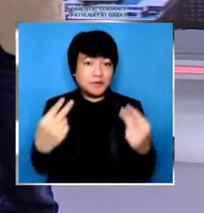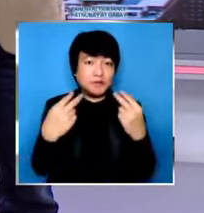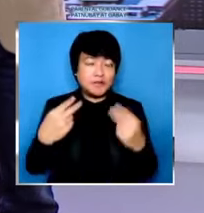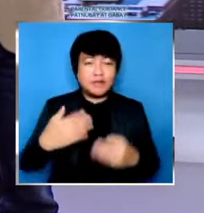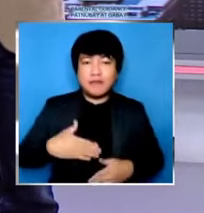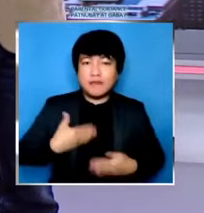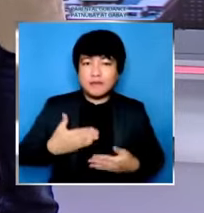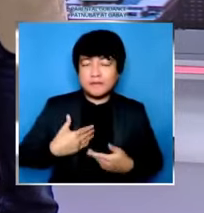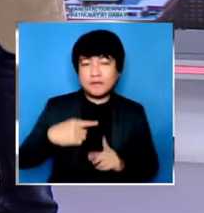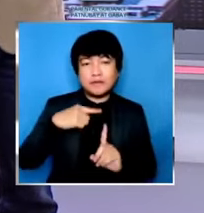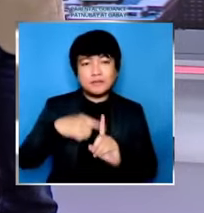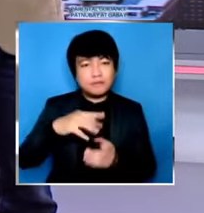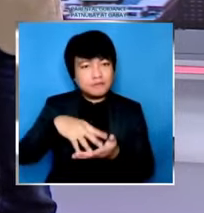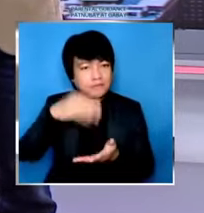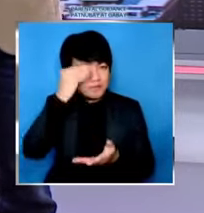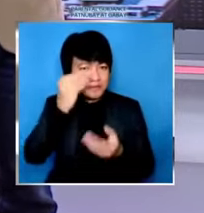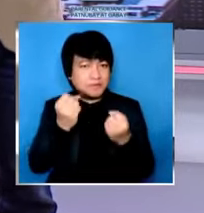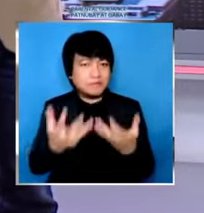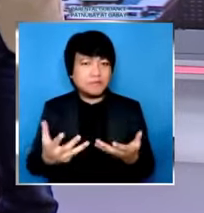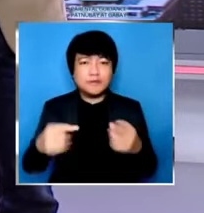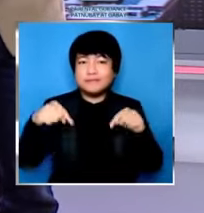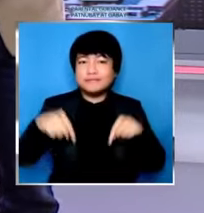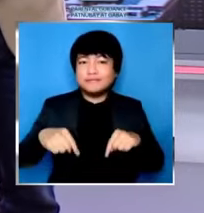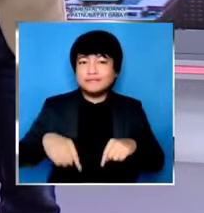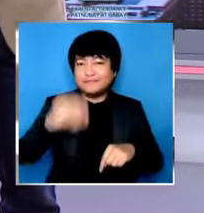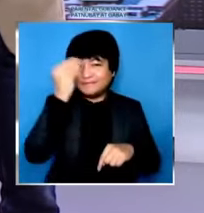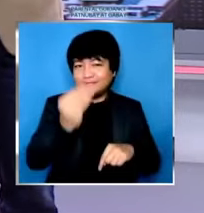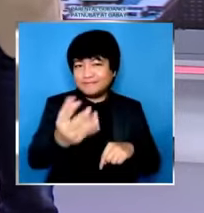makukuha. Dito lang yan sa Dapat Alam Mo!